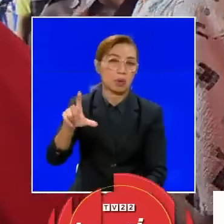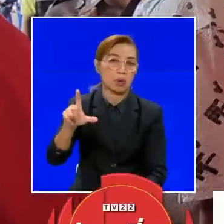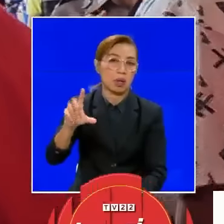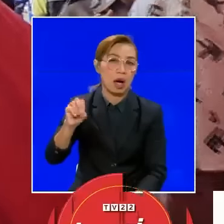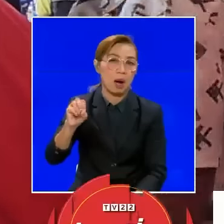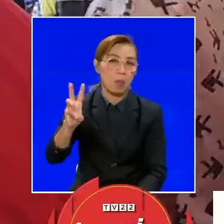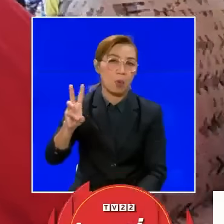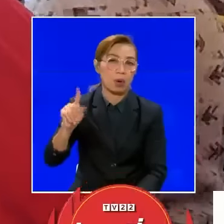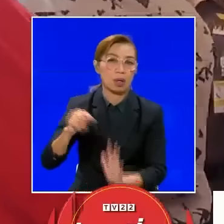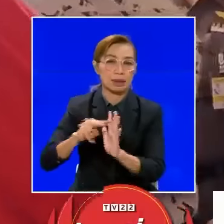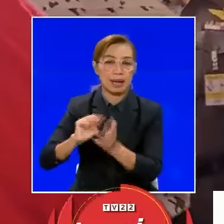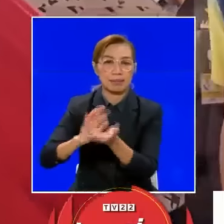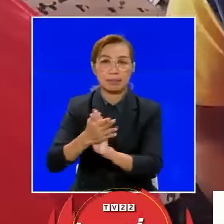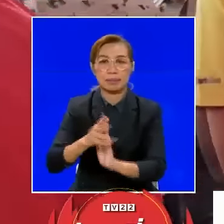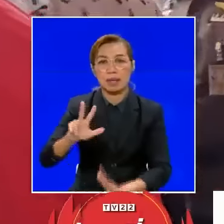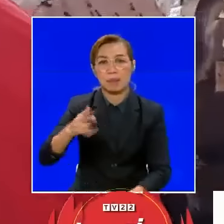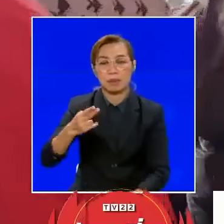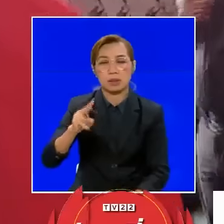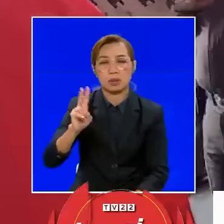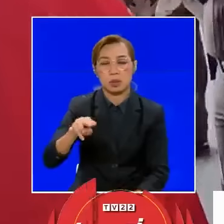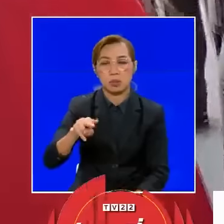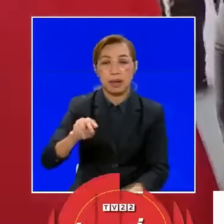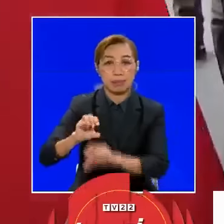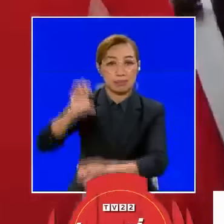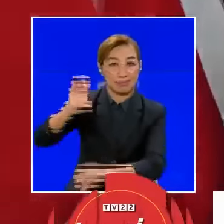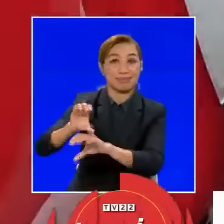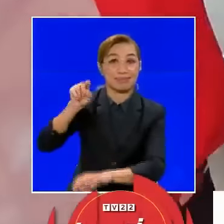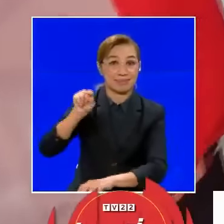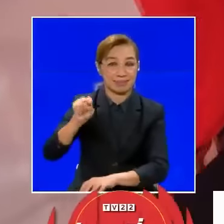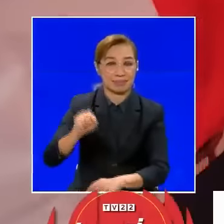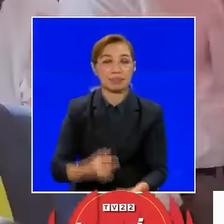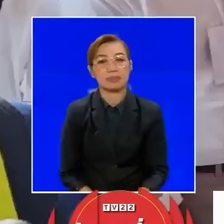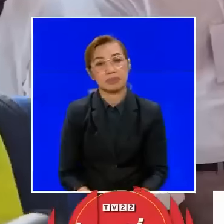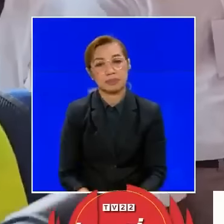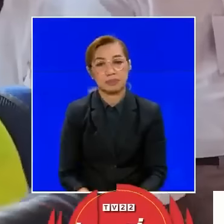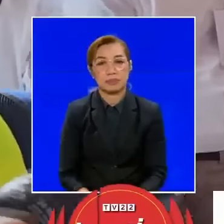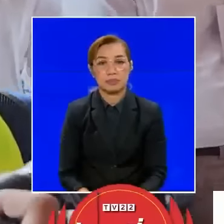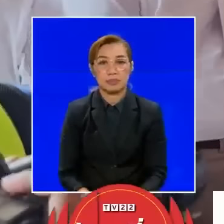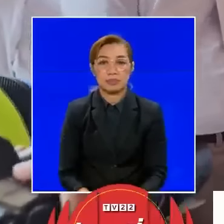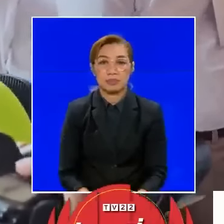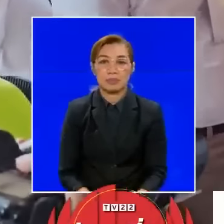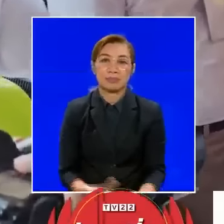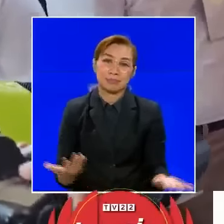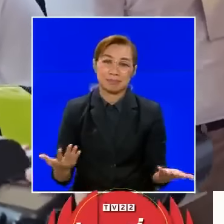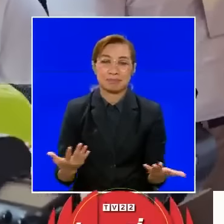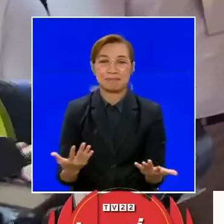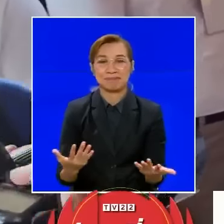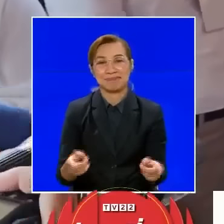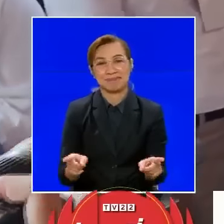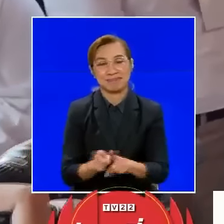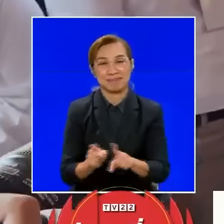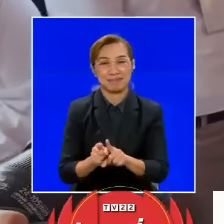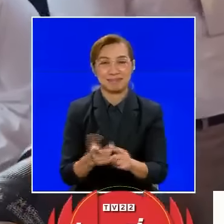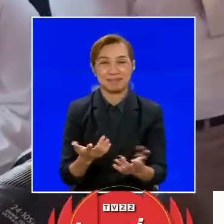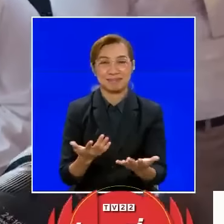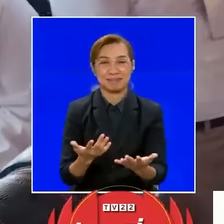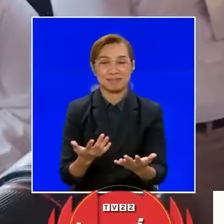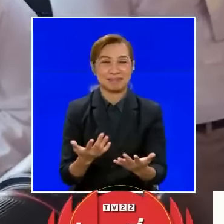3,356 ตันหรือว่าประมาณ 32,879 กระสอบคุณ ฮะก็เนี่ยพ